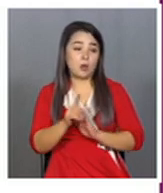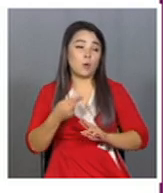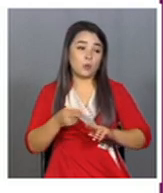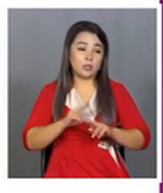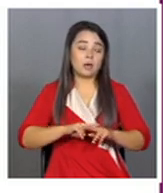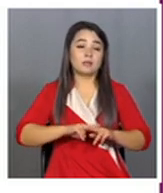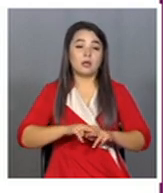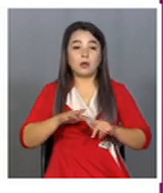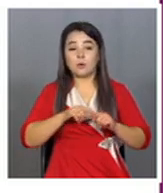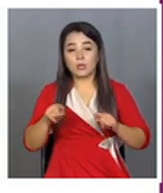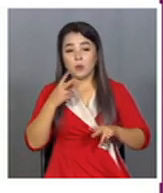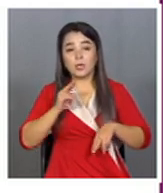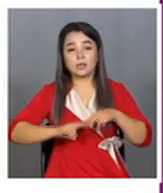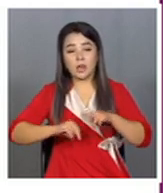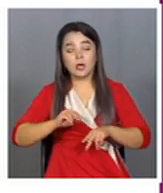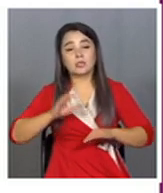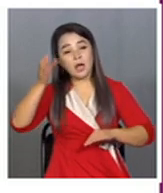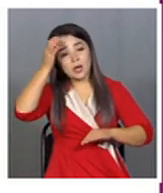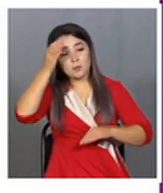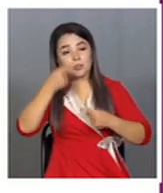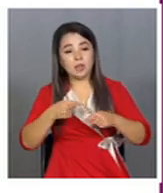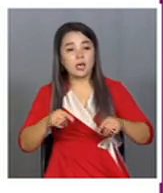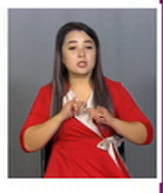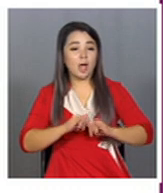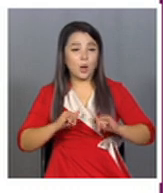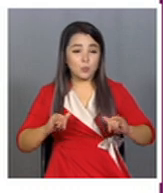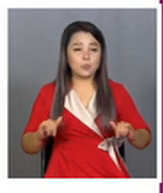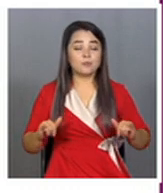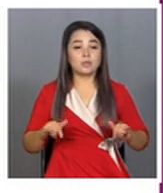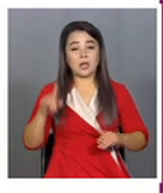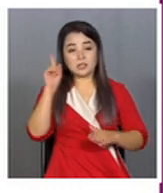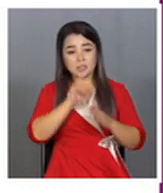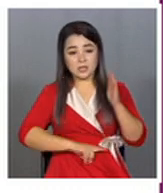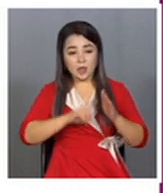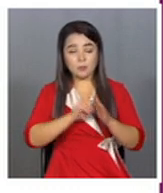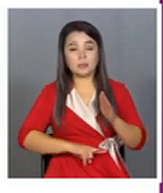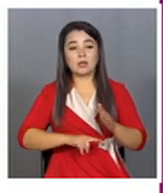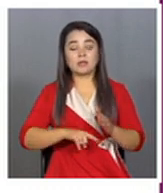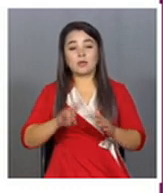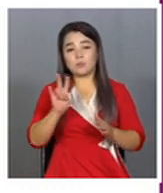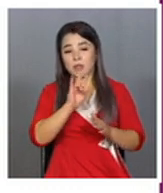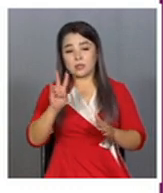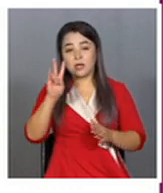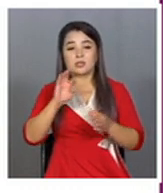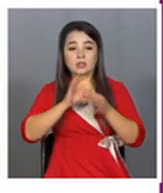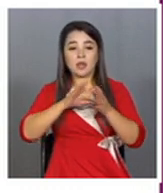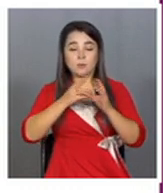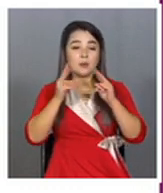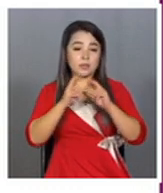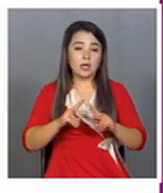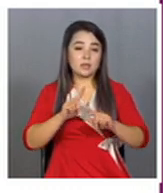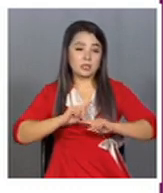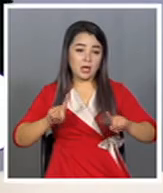олар жаратылыстану ғылымдарының дамуы дін мен шіркеуді сынау арқылы ерекшеленіп